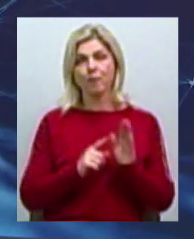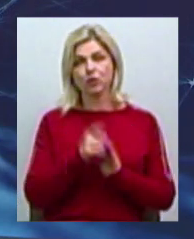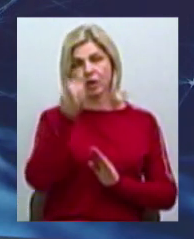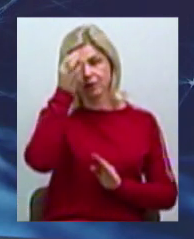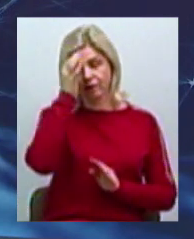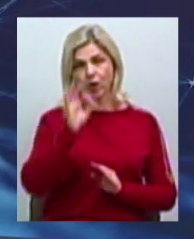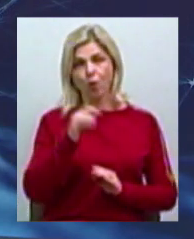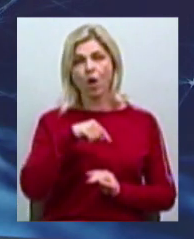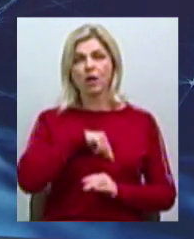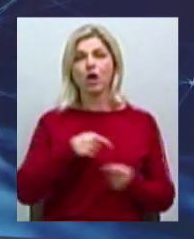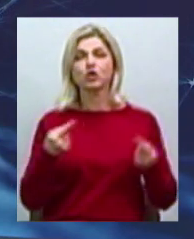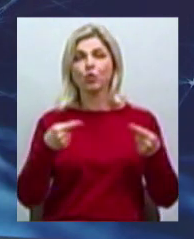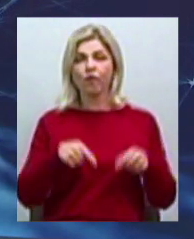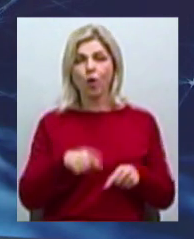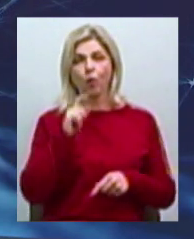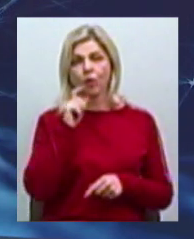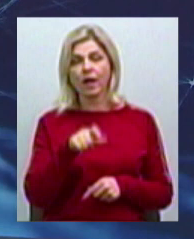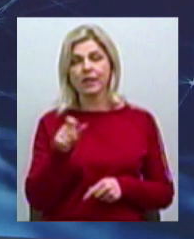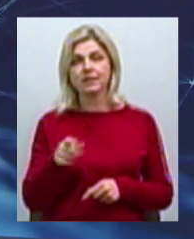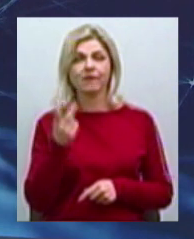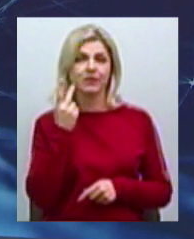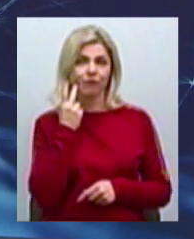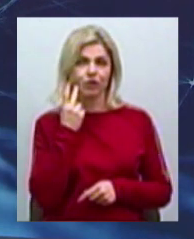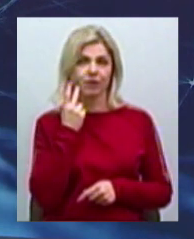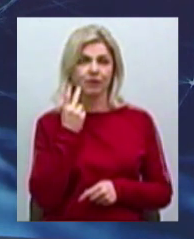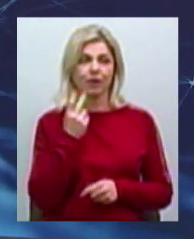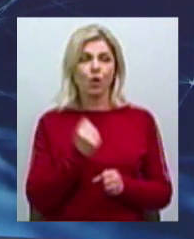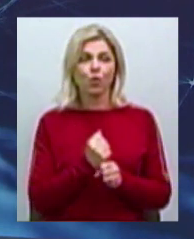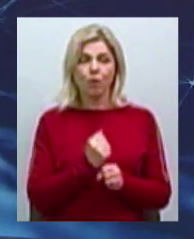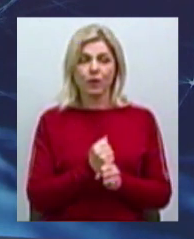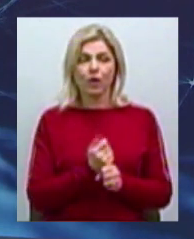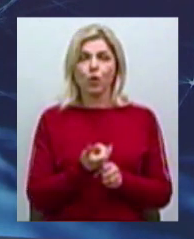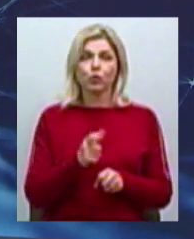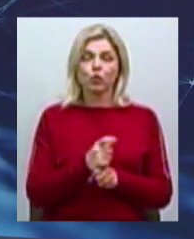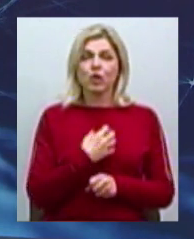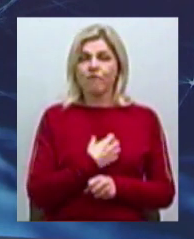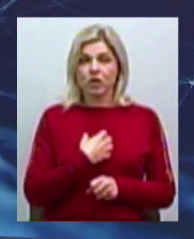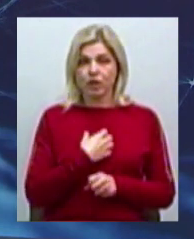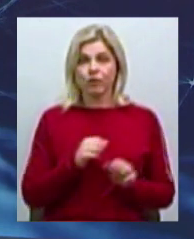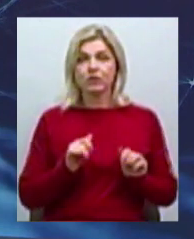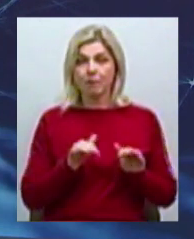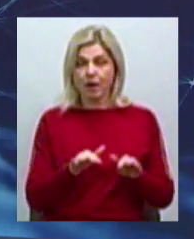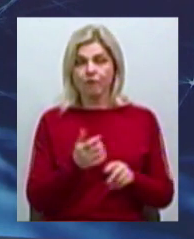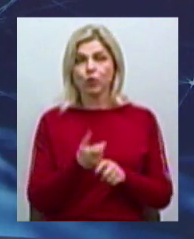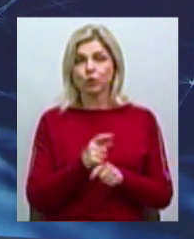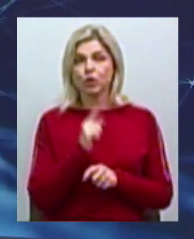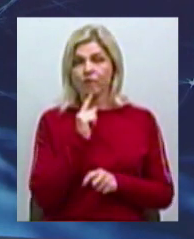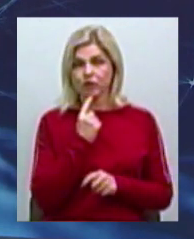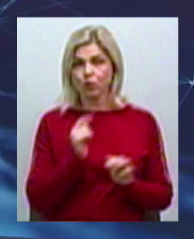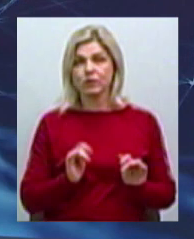певні розчарування. Українці завжди, роблячи дуже важливу справу і дуже важку